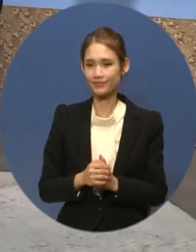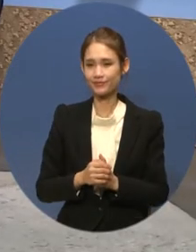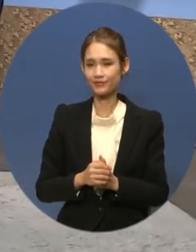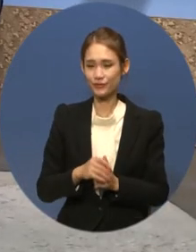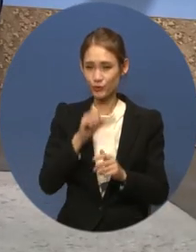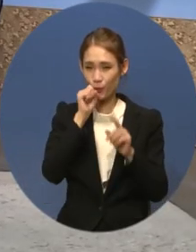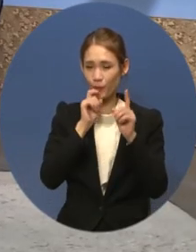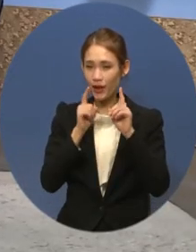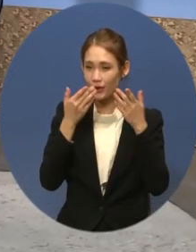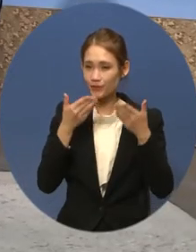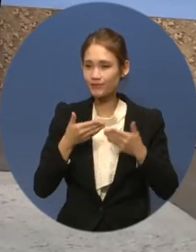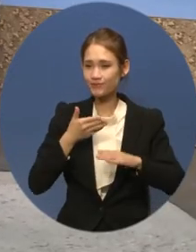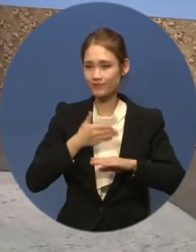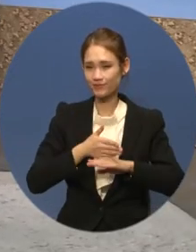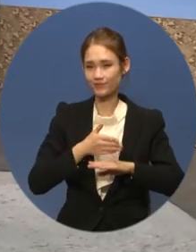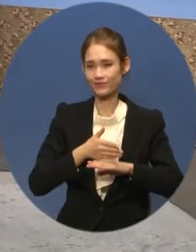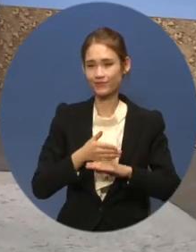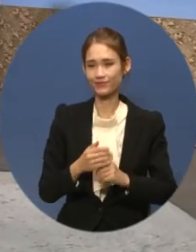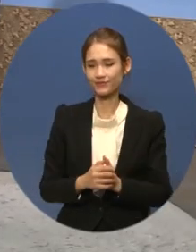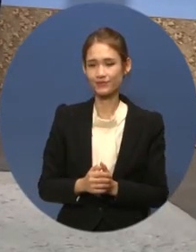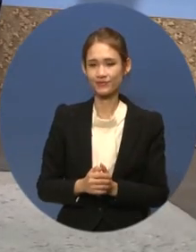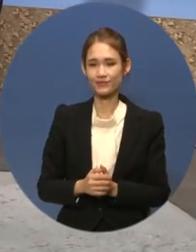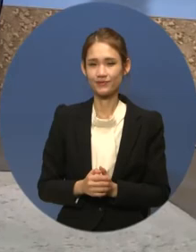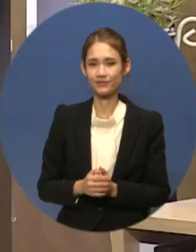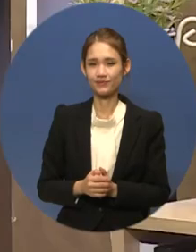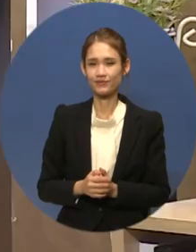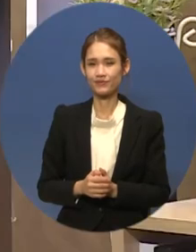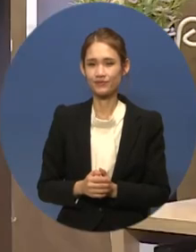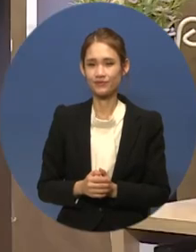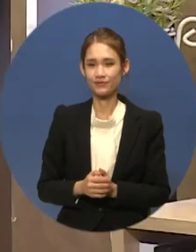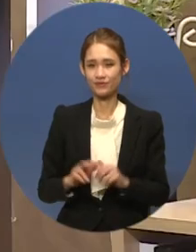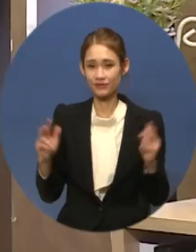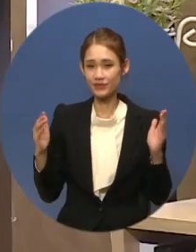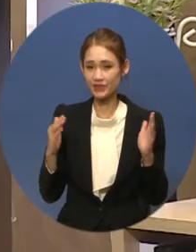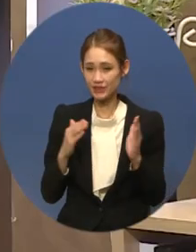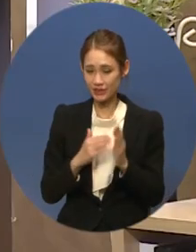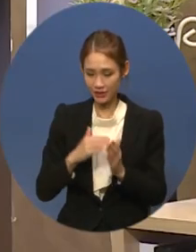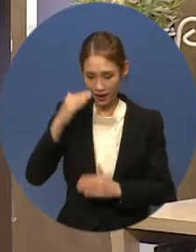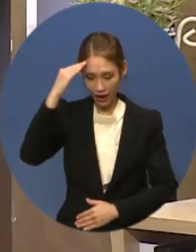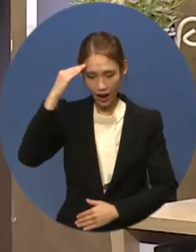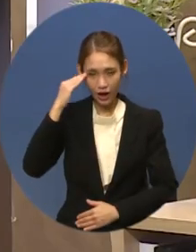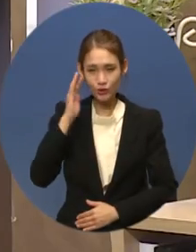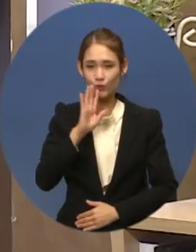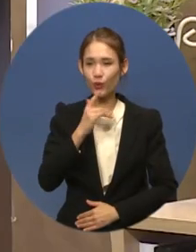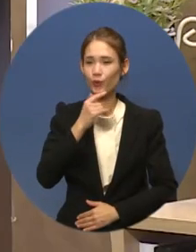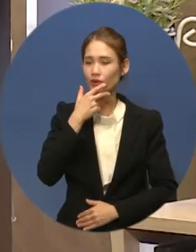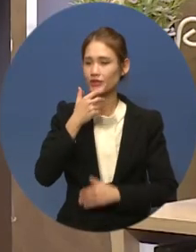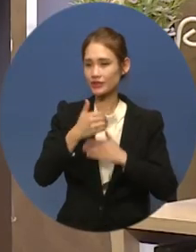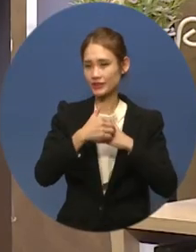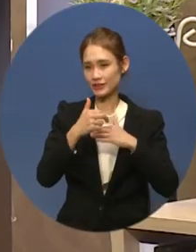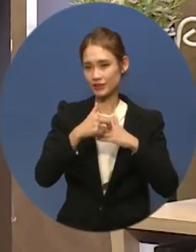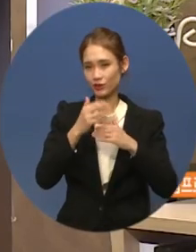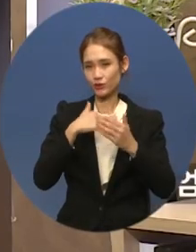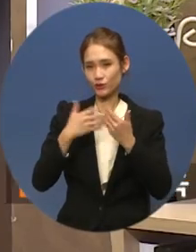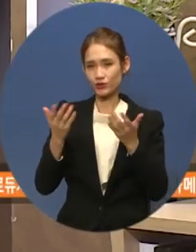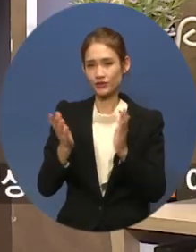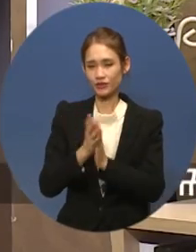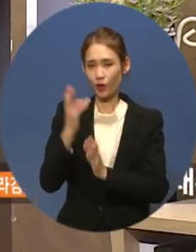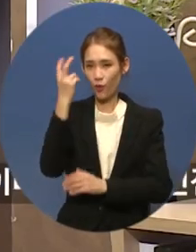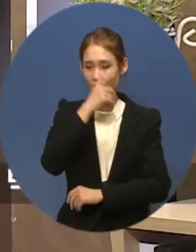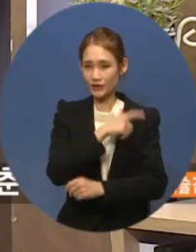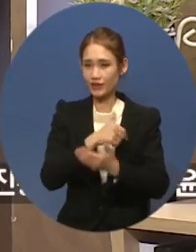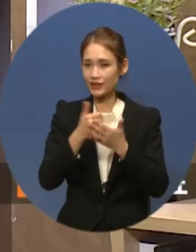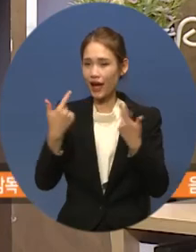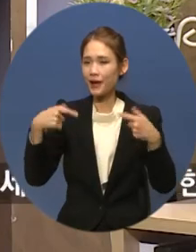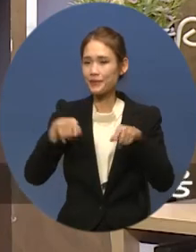오늘 좋은 말씀 감사합니다 으 네 지금까지 한국보훈복지의료공단 초역 찡 관리 이상과 함께